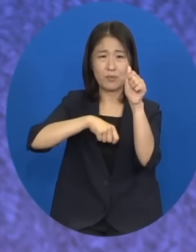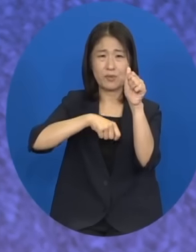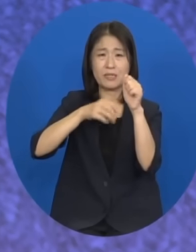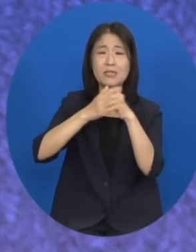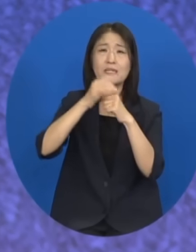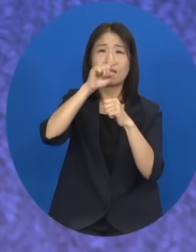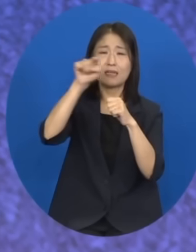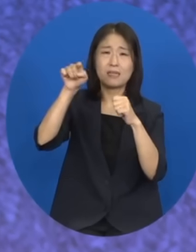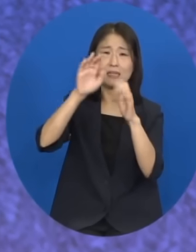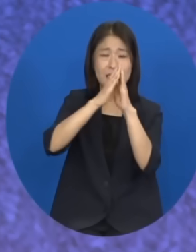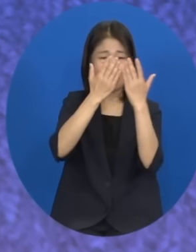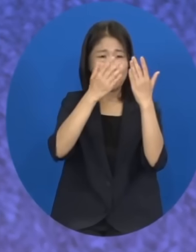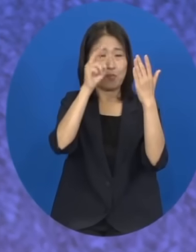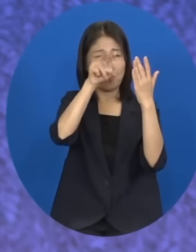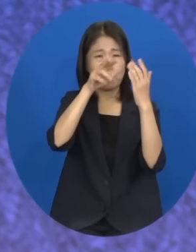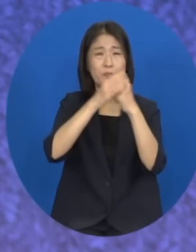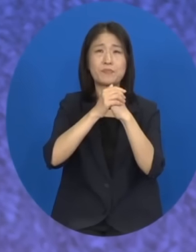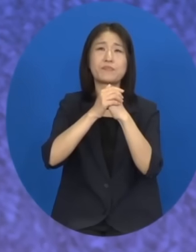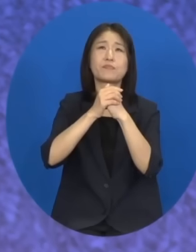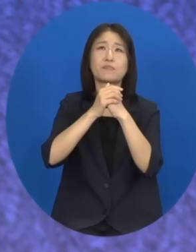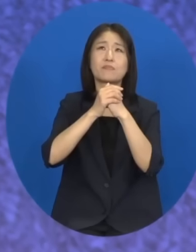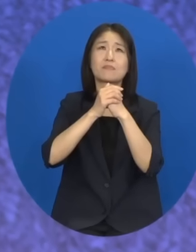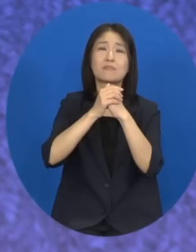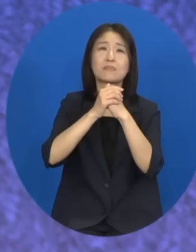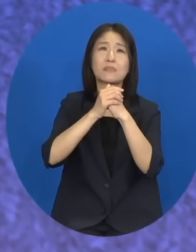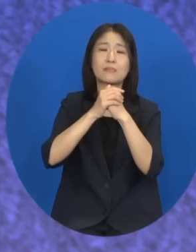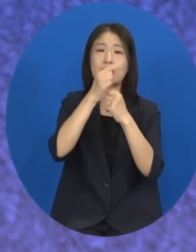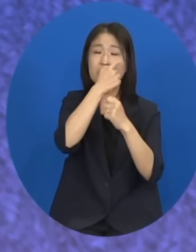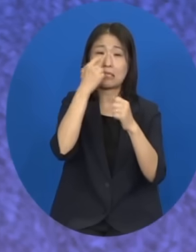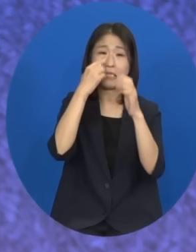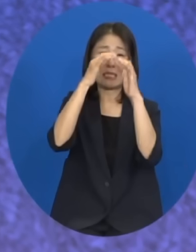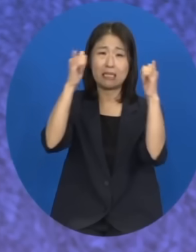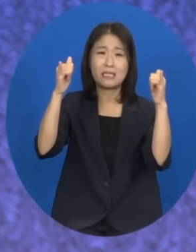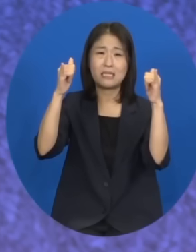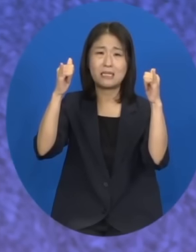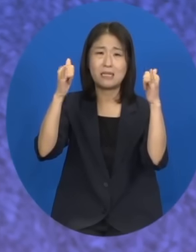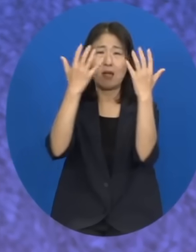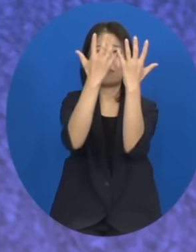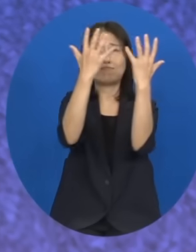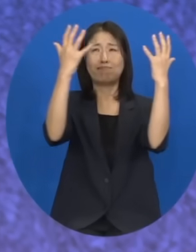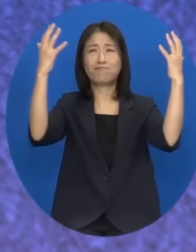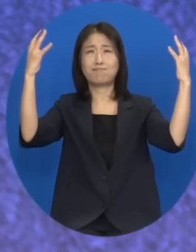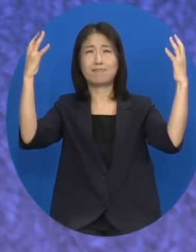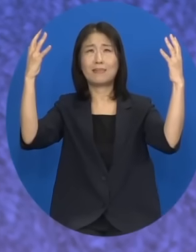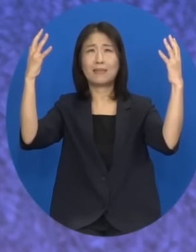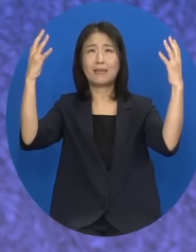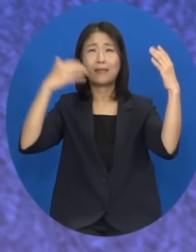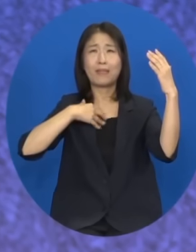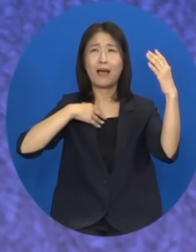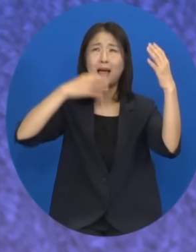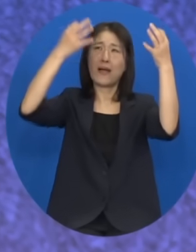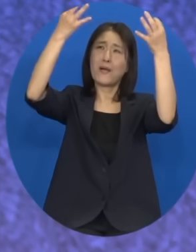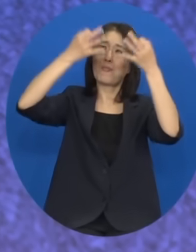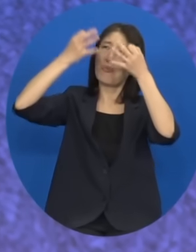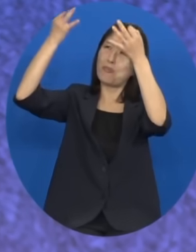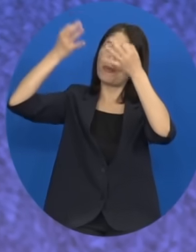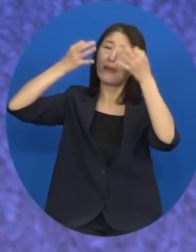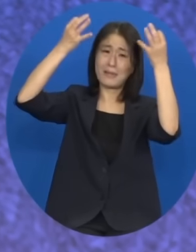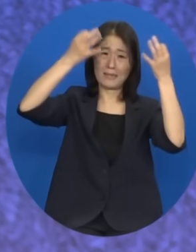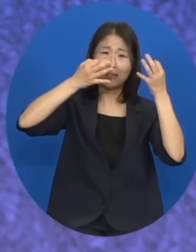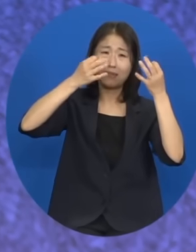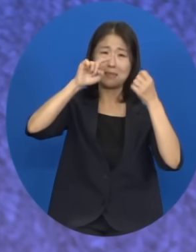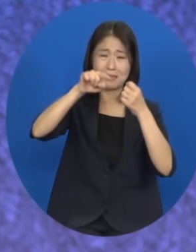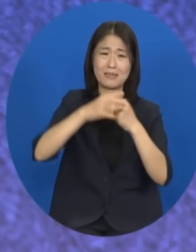허다히 많은 증인들이 우리를 내려다보고 있다고 했는데 그 지붕 없는 감옥에서